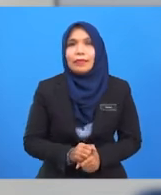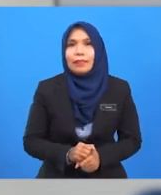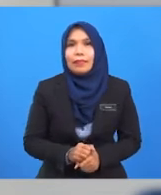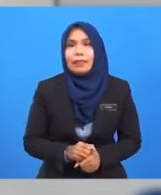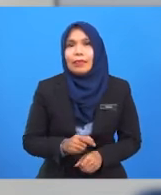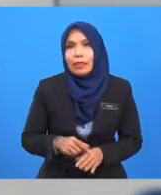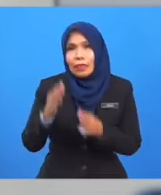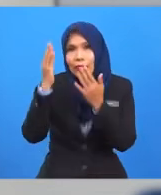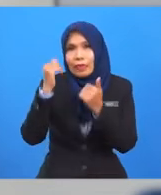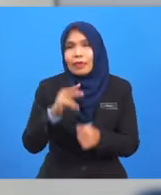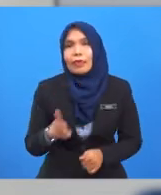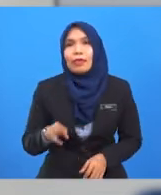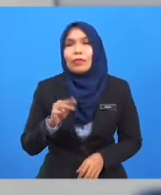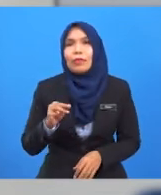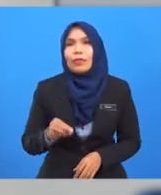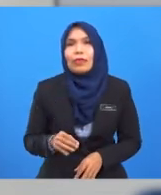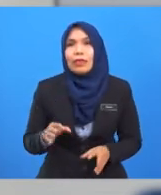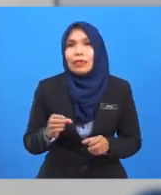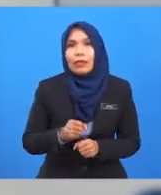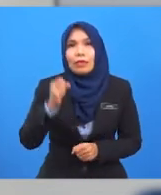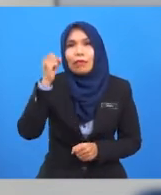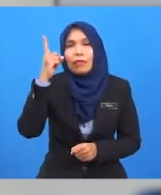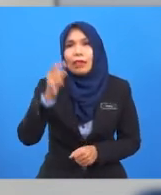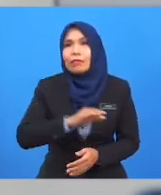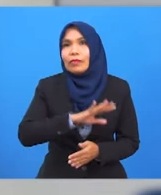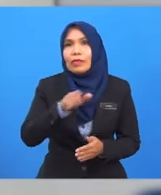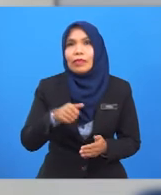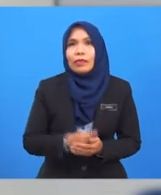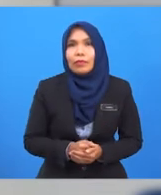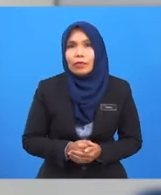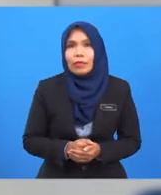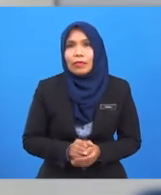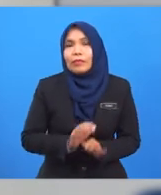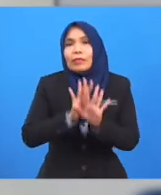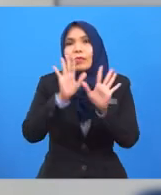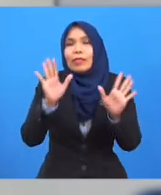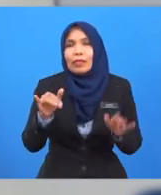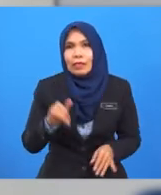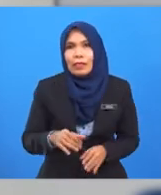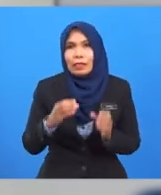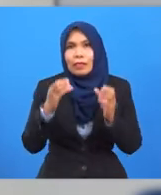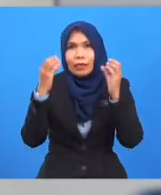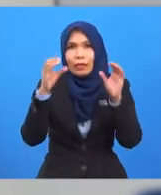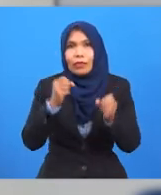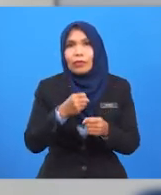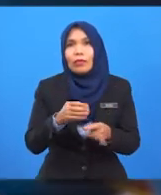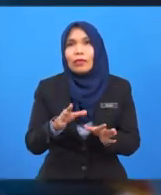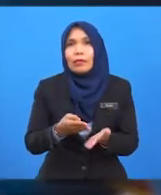Diharapkan agar murid-murid dapat memahami segala penerangan yang telah cikgu berikan.